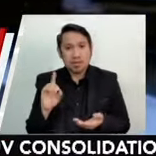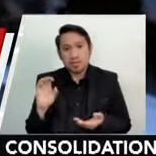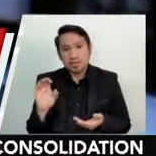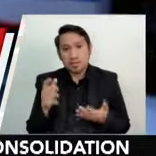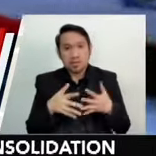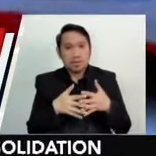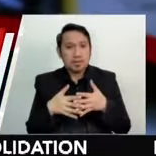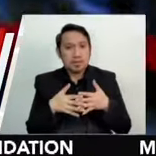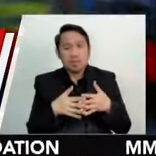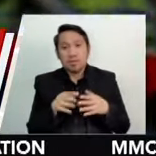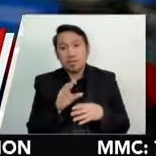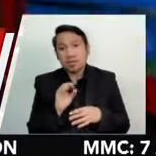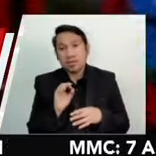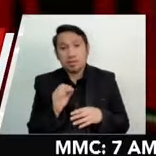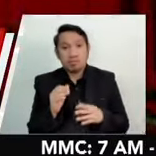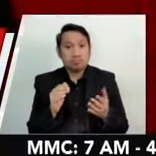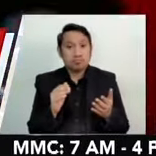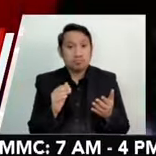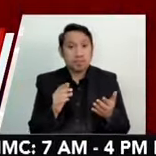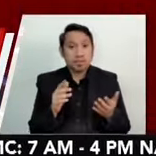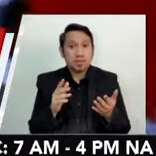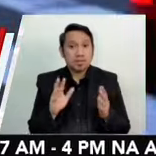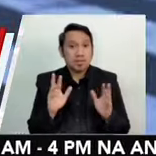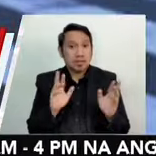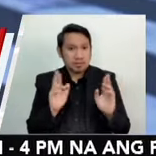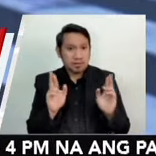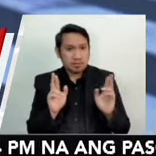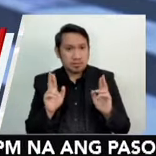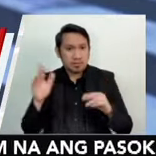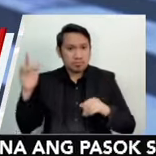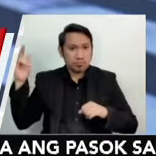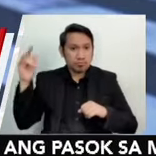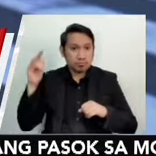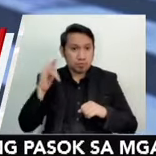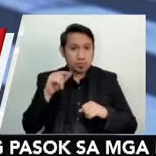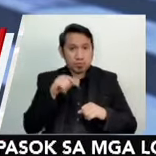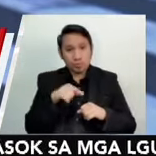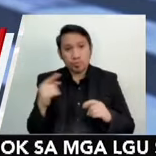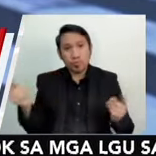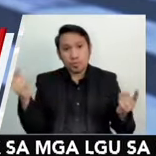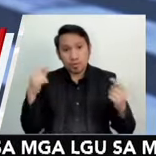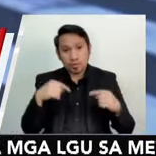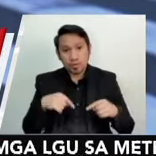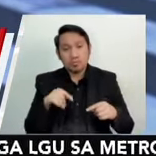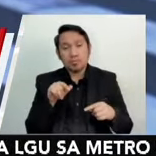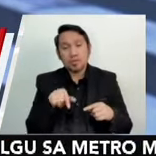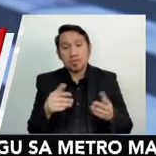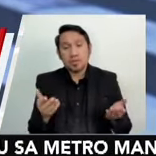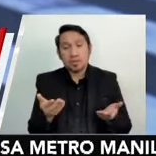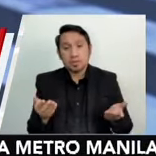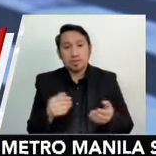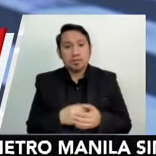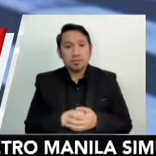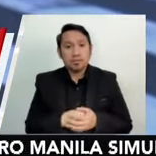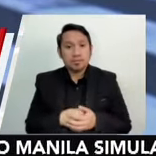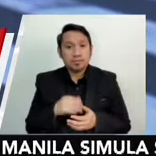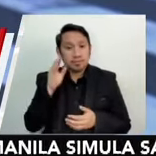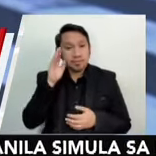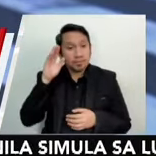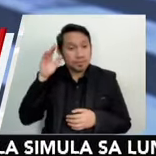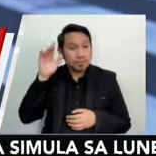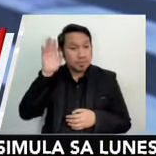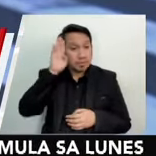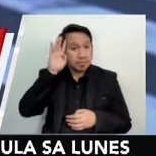isang oras ay nakatakda na ngang lumapag sa Joint Base Andrews Airport dito sa Washington DC ang eroplanong lulan si